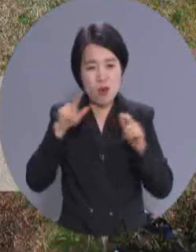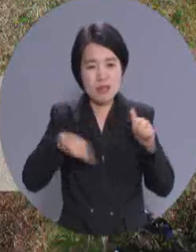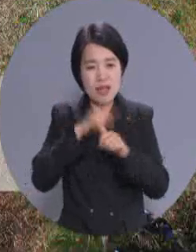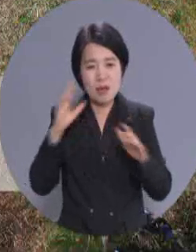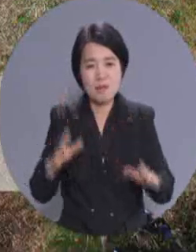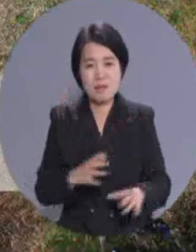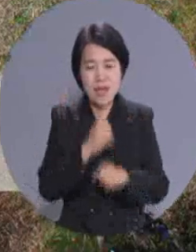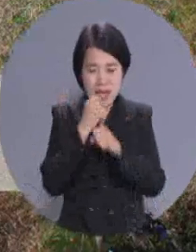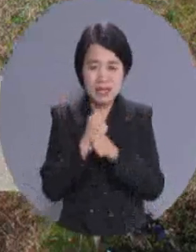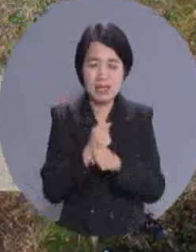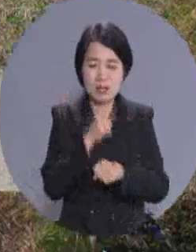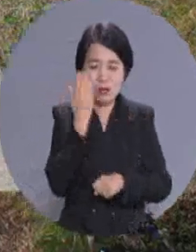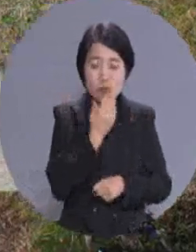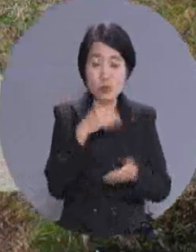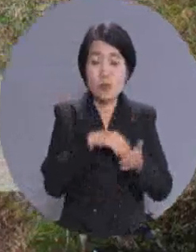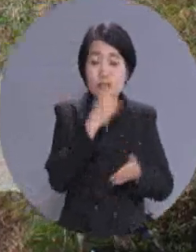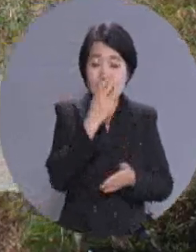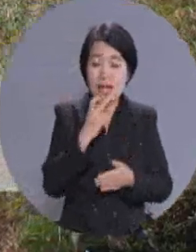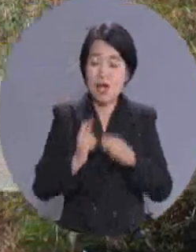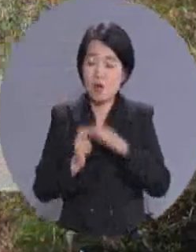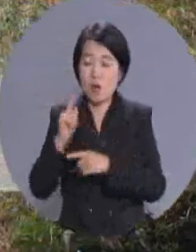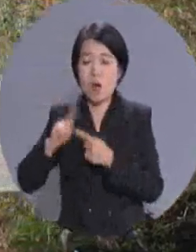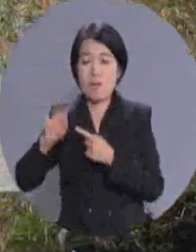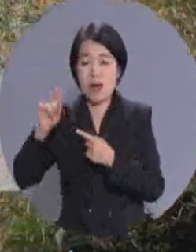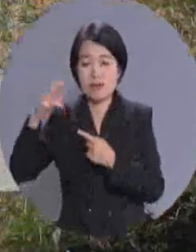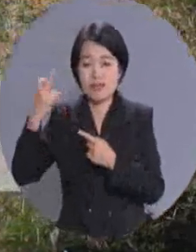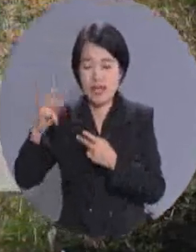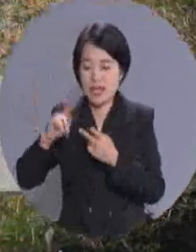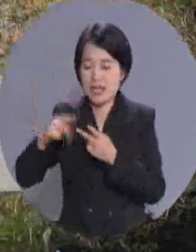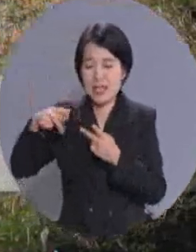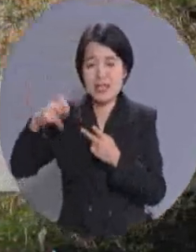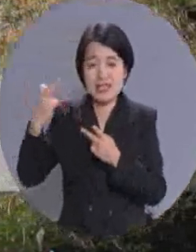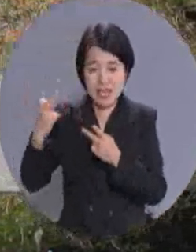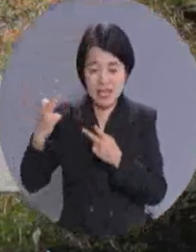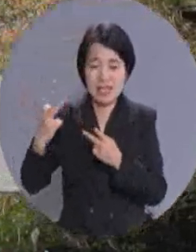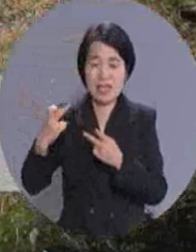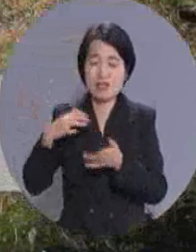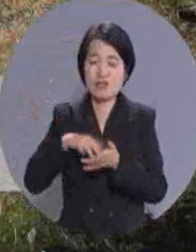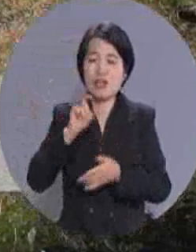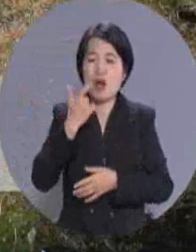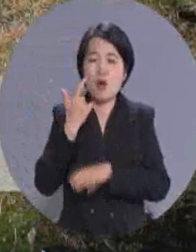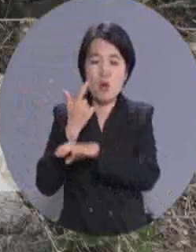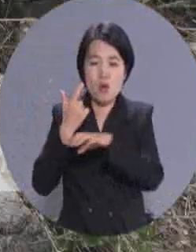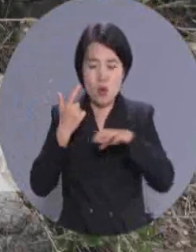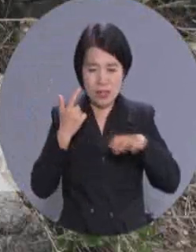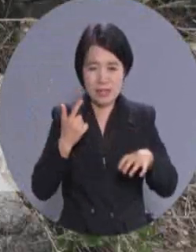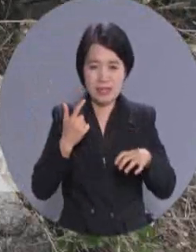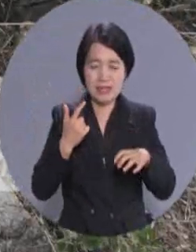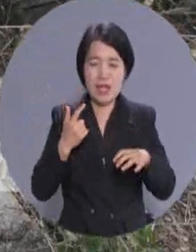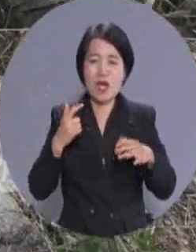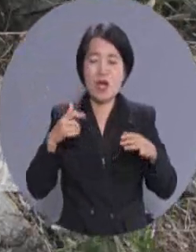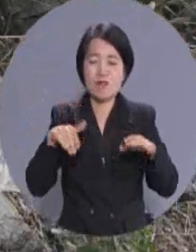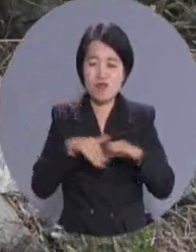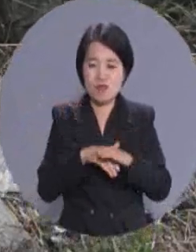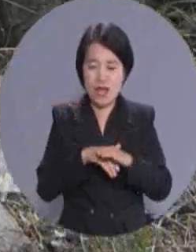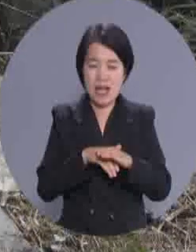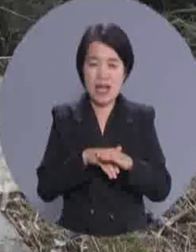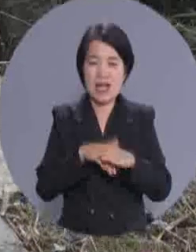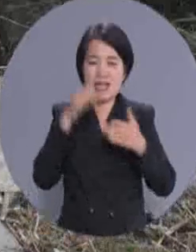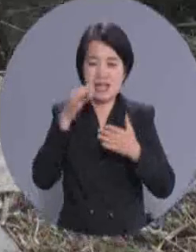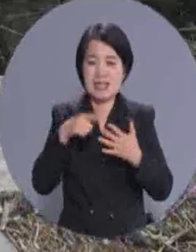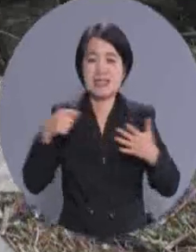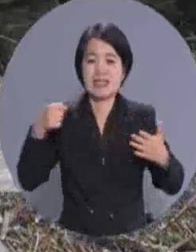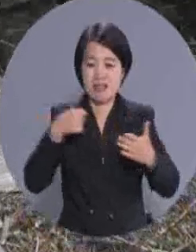고려해 여수 돌산과 고흥 마북 장기산 등에 있는 봉수 16 곳을 사적으로 지정했다고